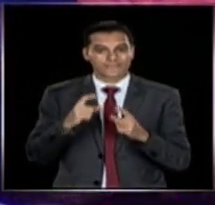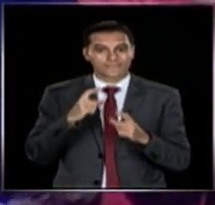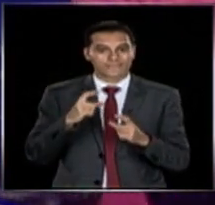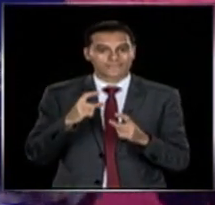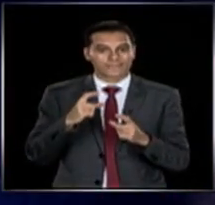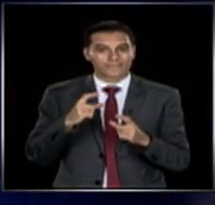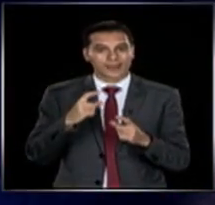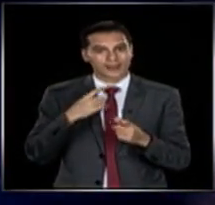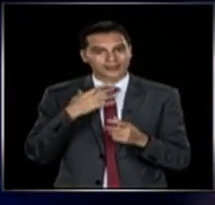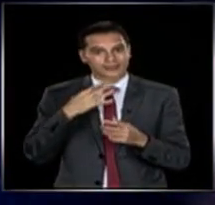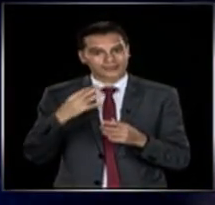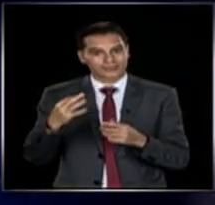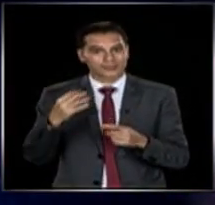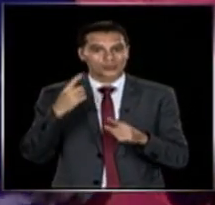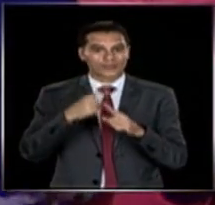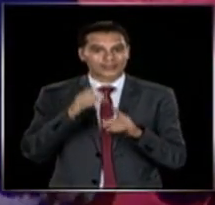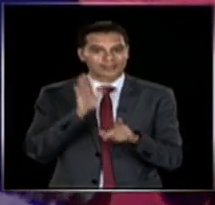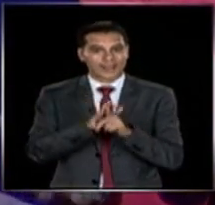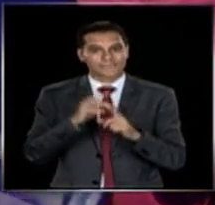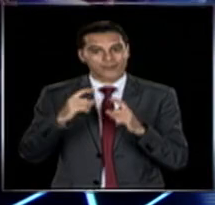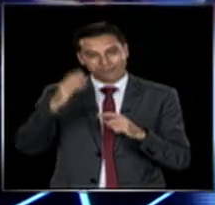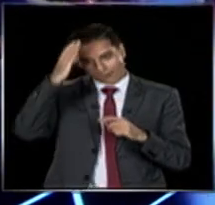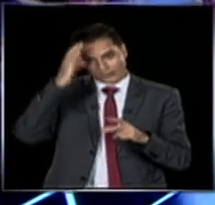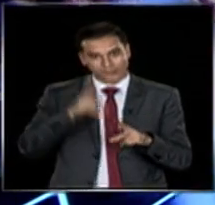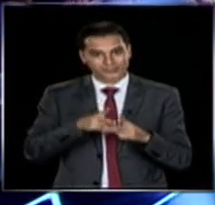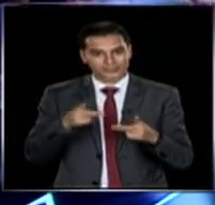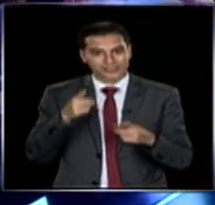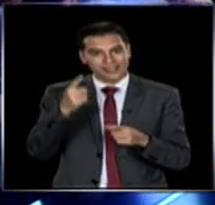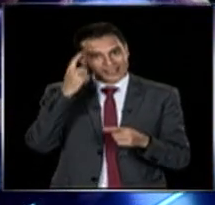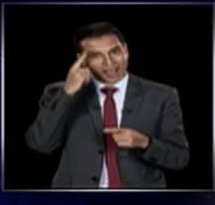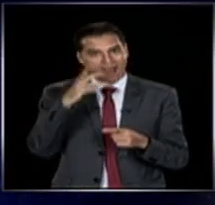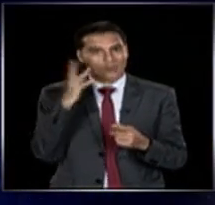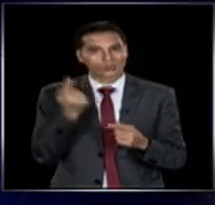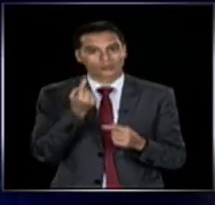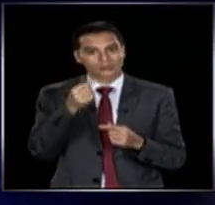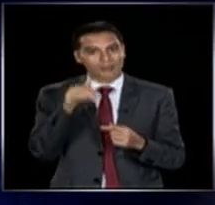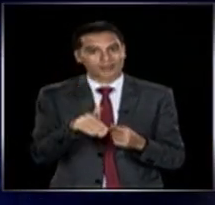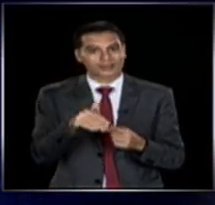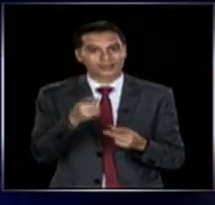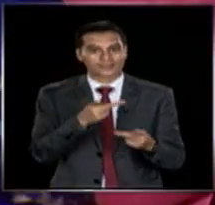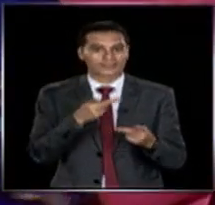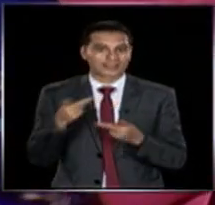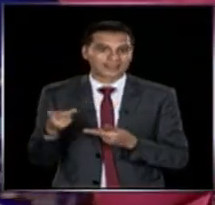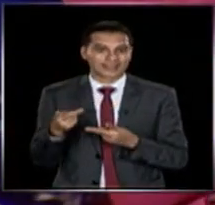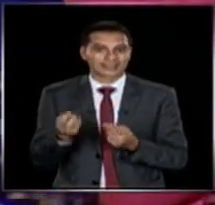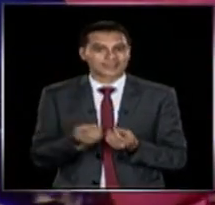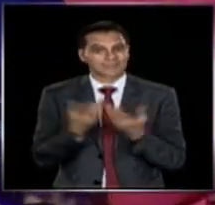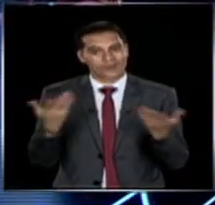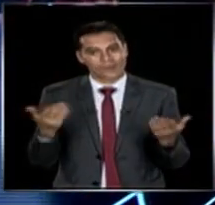باختلاف. بص يا احمد انت محدش بيقدر يرفض لك طلب، فاهلا وسهلا بيك.